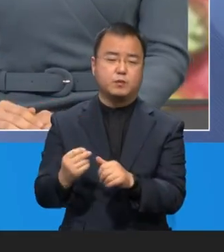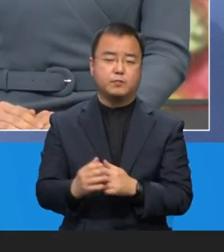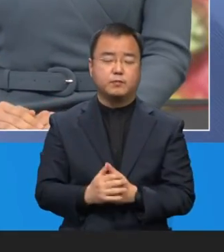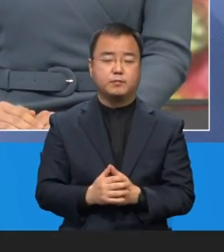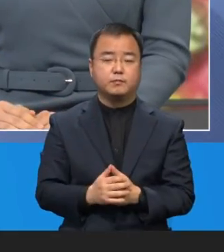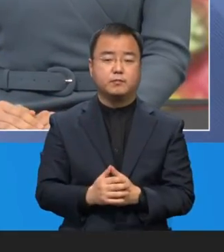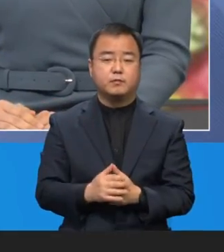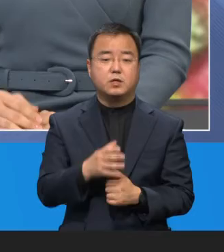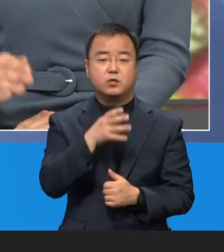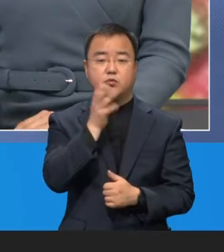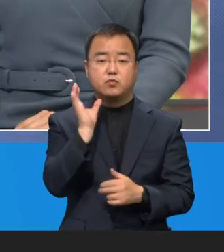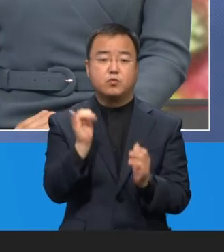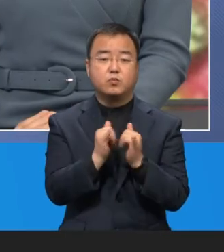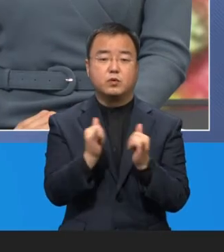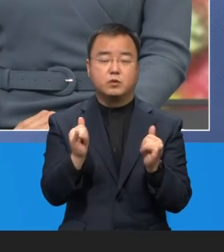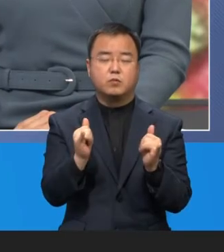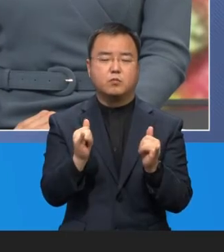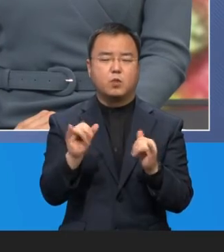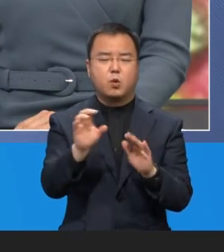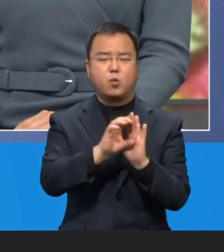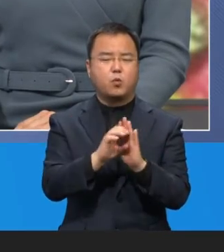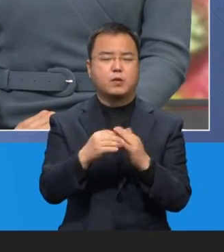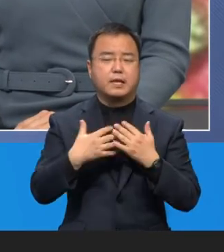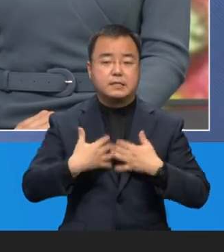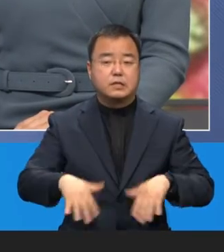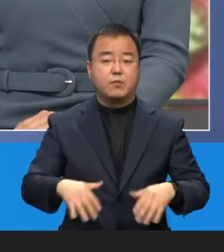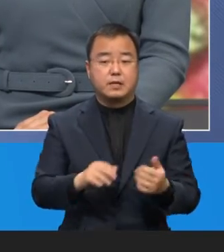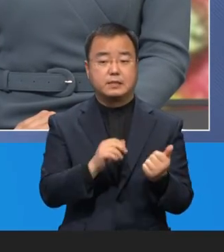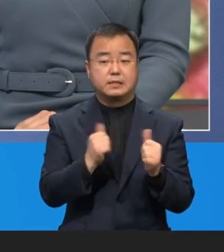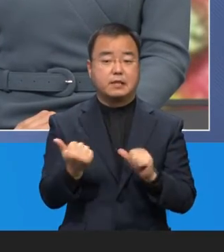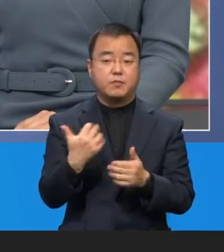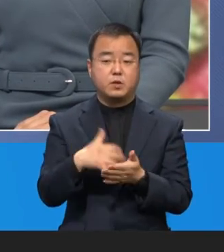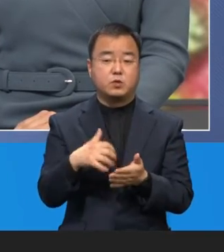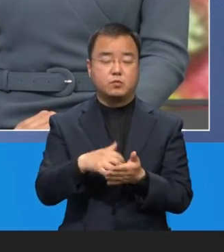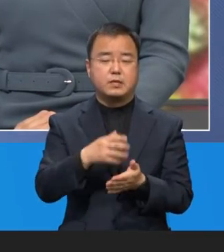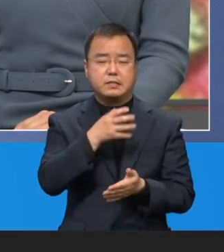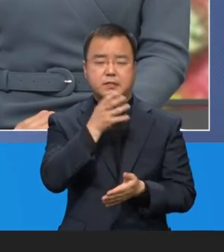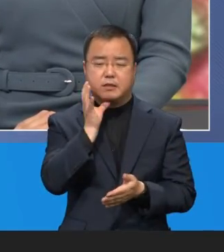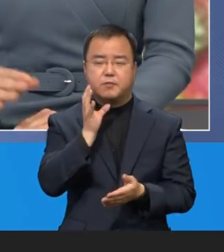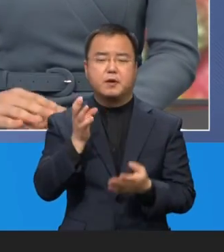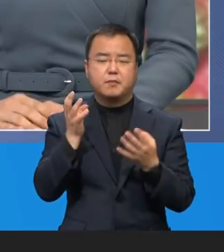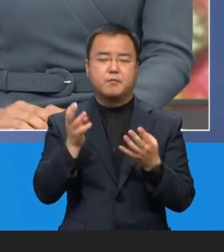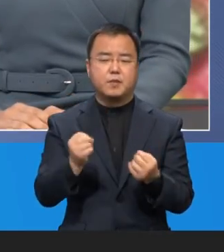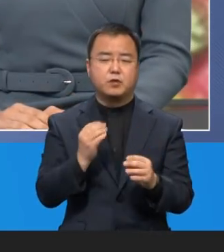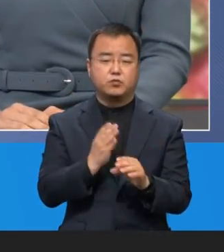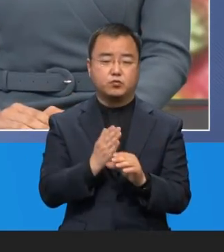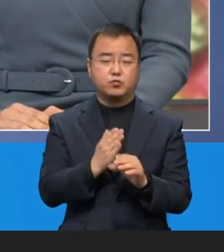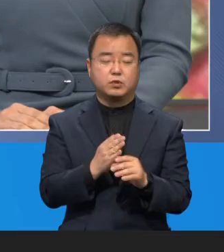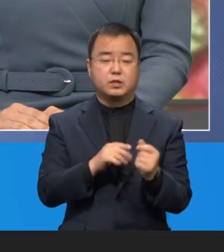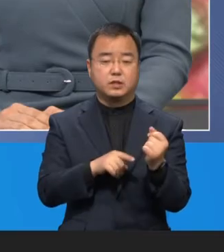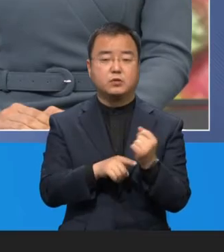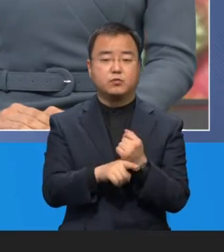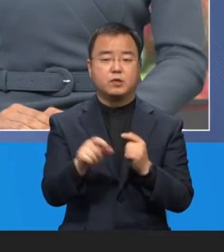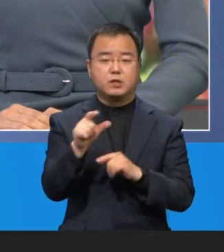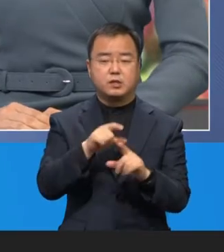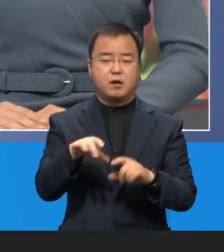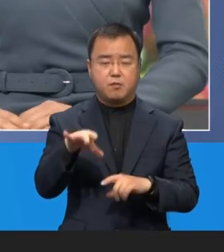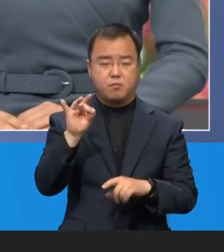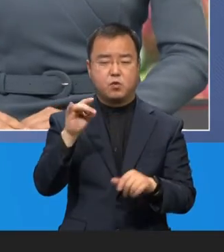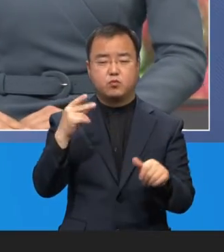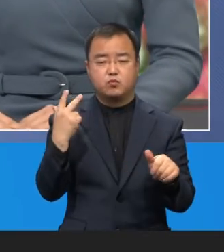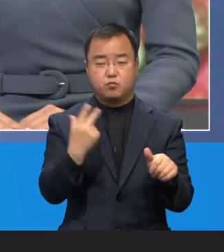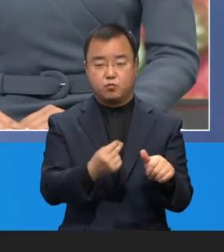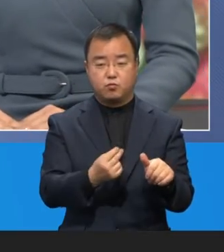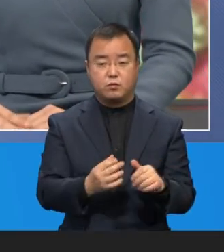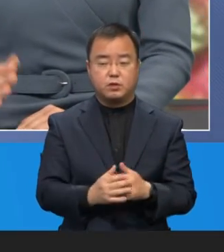그러니까 노인들이 코로나19에 좀 취약하기도 하고 사망자 수도 고령층에서 많이 나오고 있기 때문에 우선적으로 고려를 하는